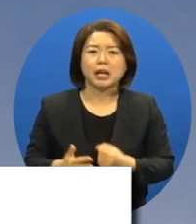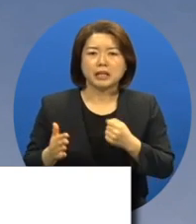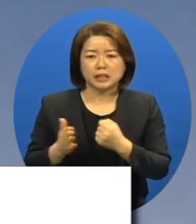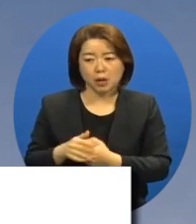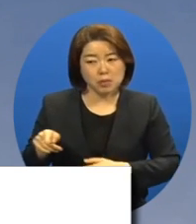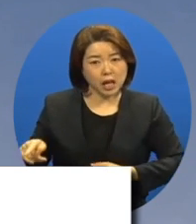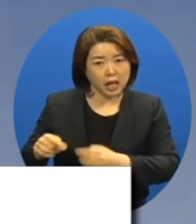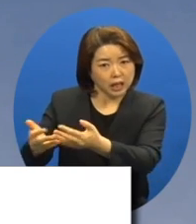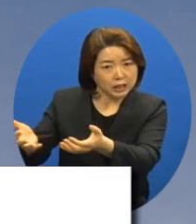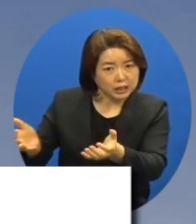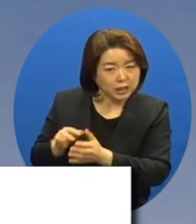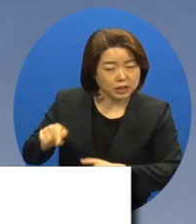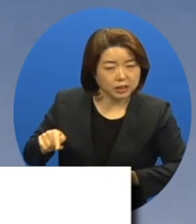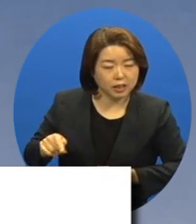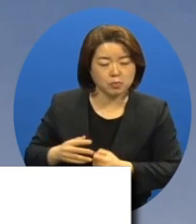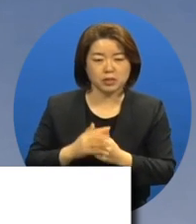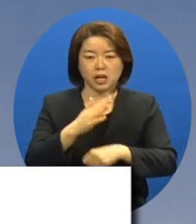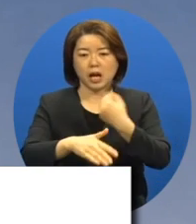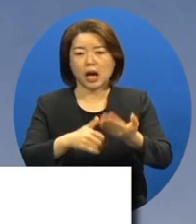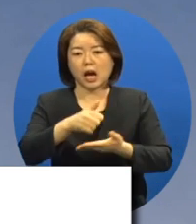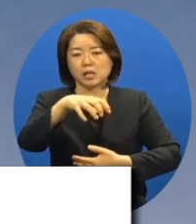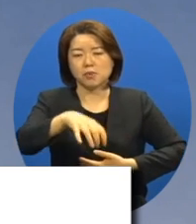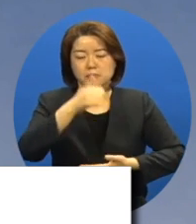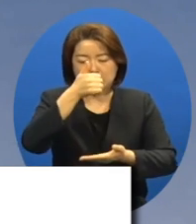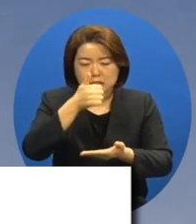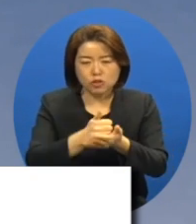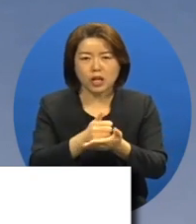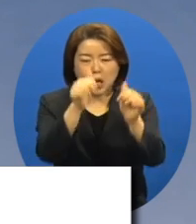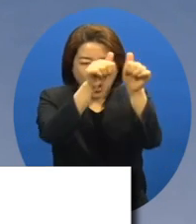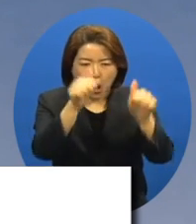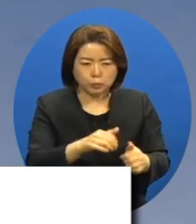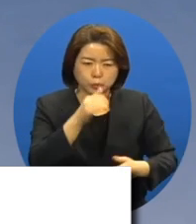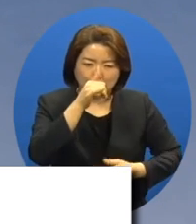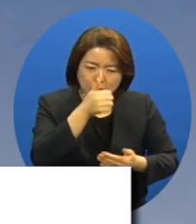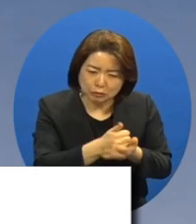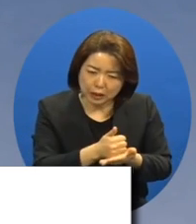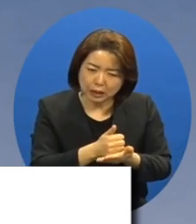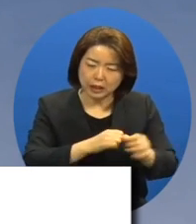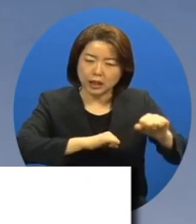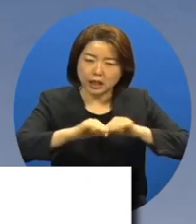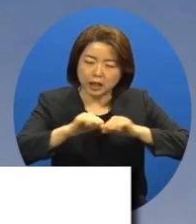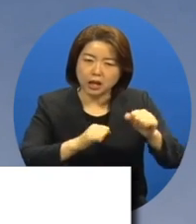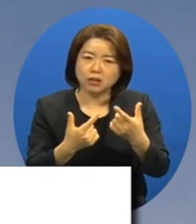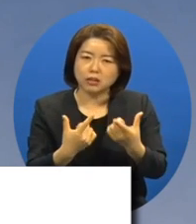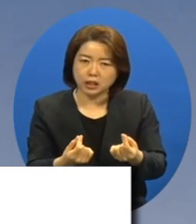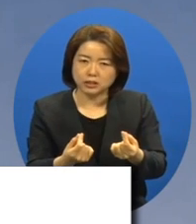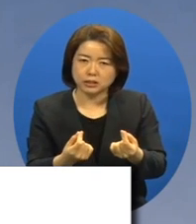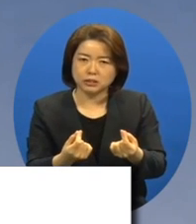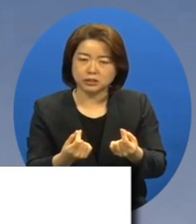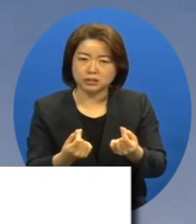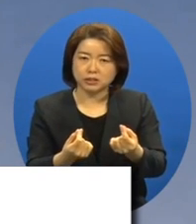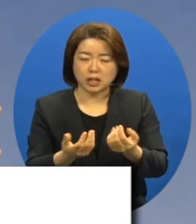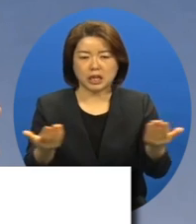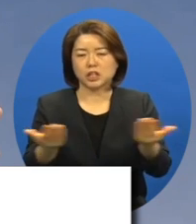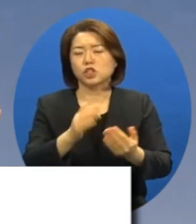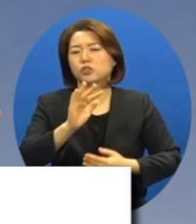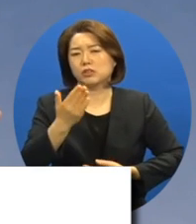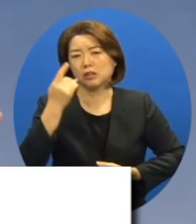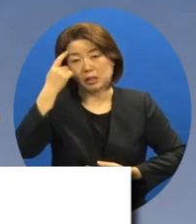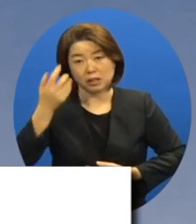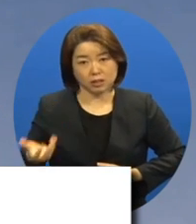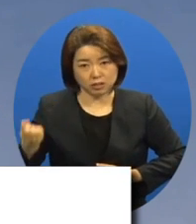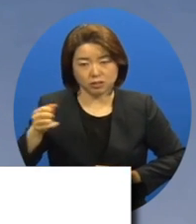실제적으로 하나님 앞에서 죄를 짓는 우상숭배의 죄를 짓는 것과 같은 그런 일이 되어버린